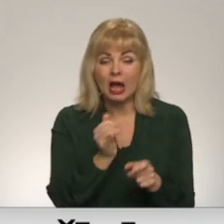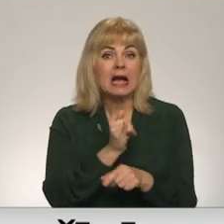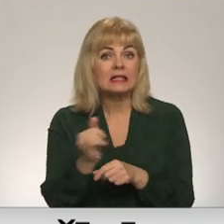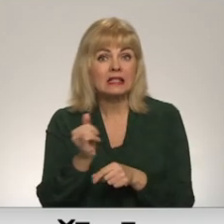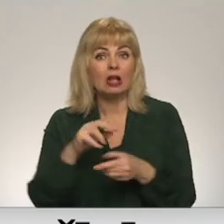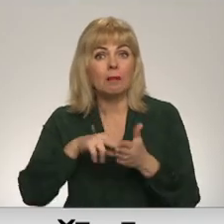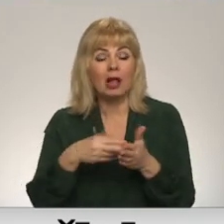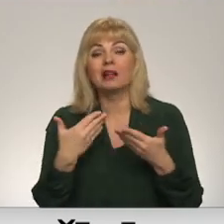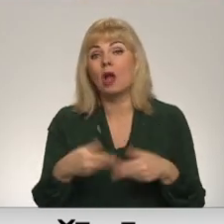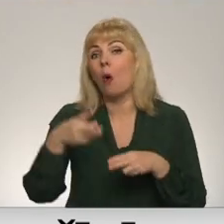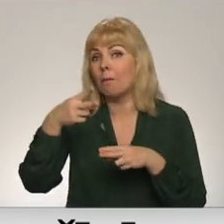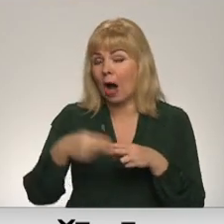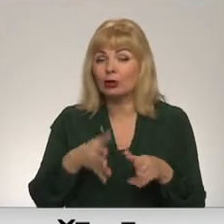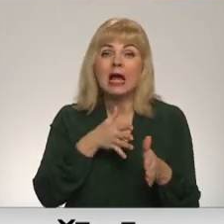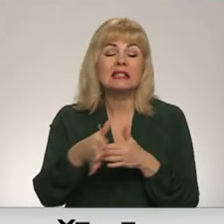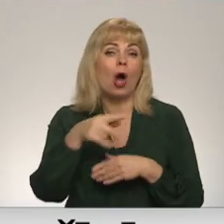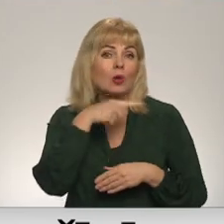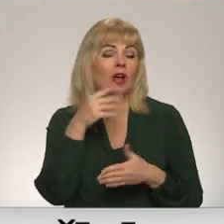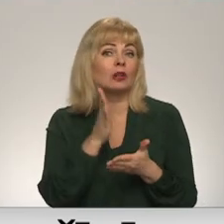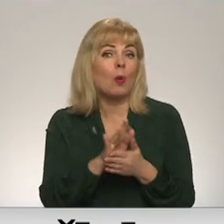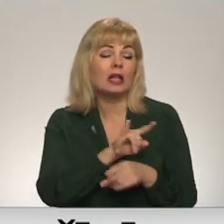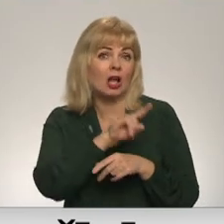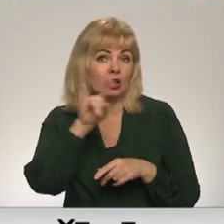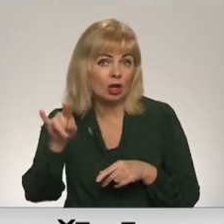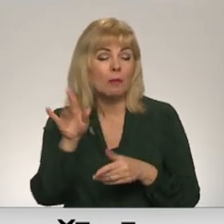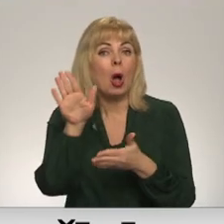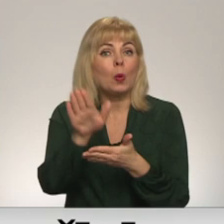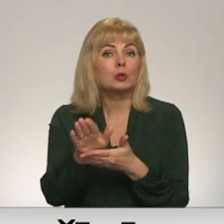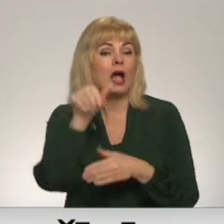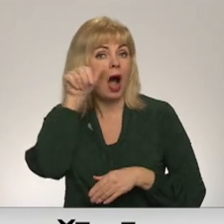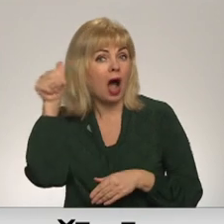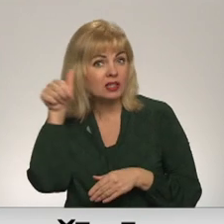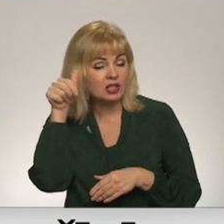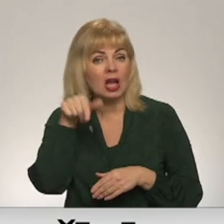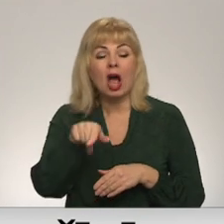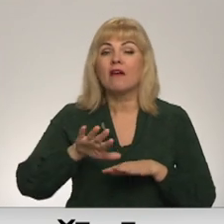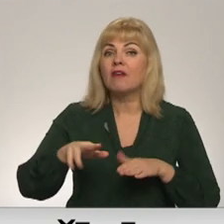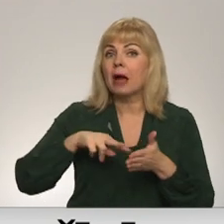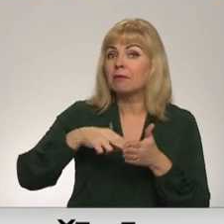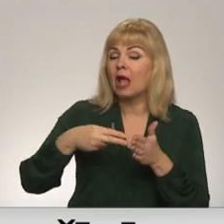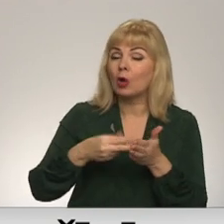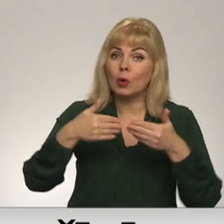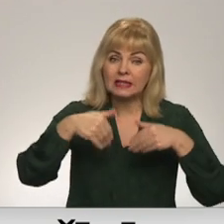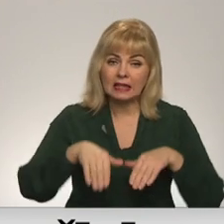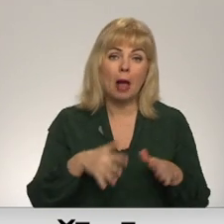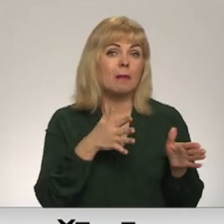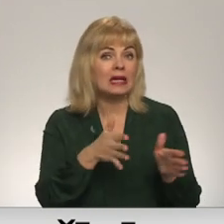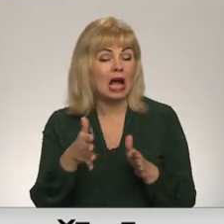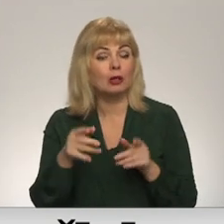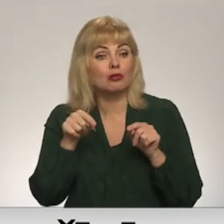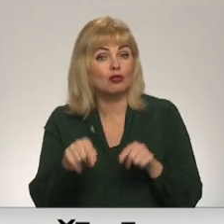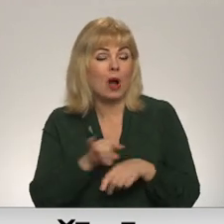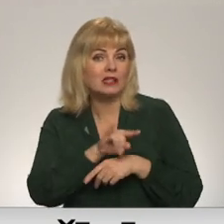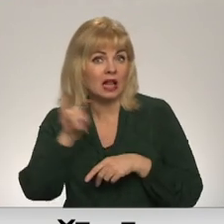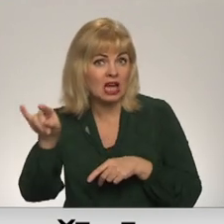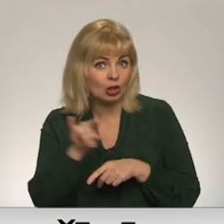plāni ir pārtraukti. Caur Krieviju notiek arī lidojumi uz Āzijas valstīm, taču to, vai plānotais lēmums ietekmēs arī šos